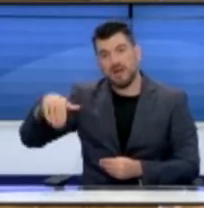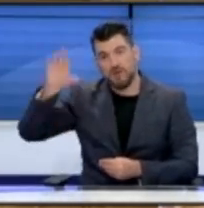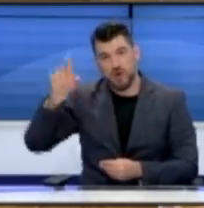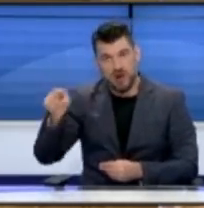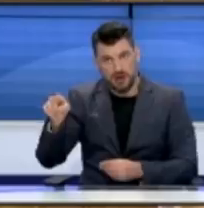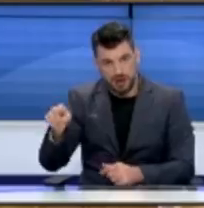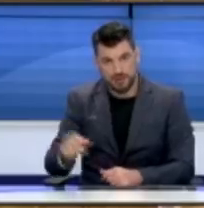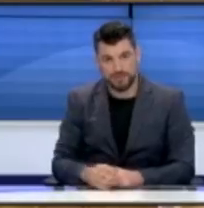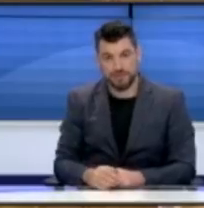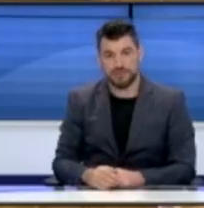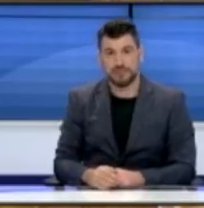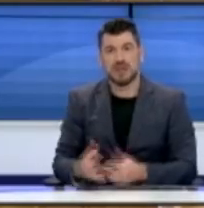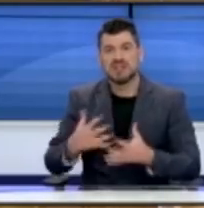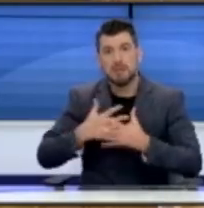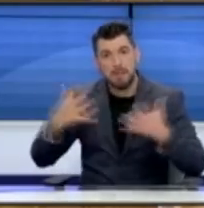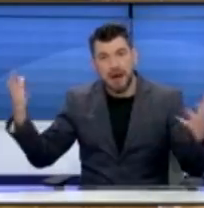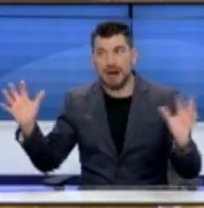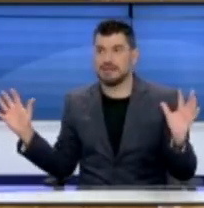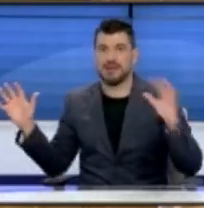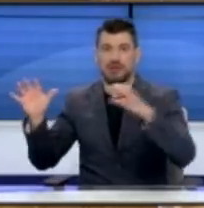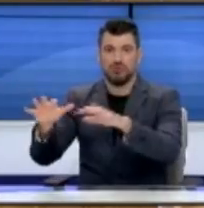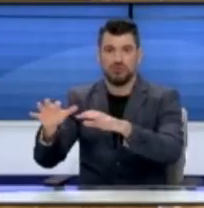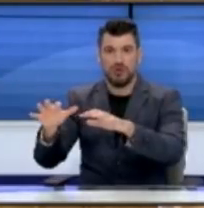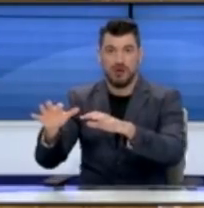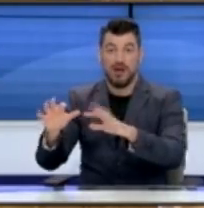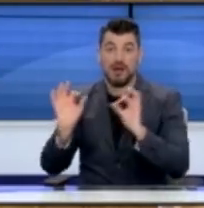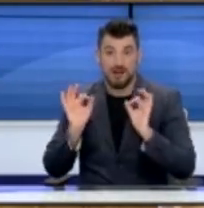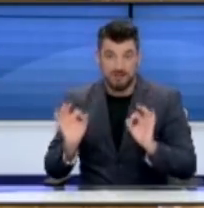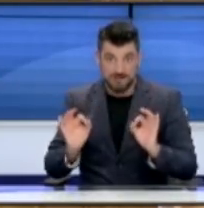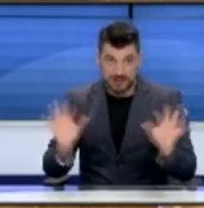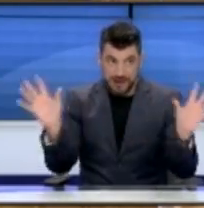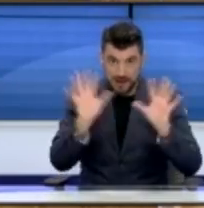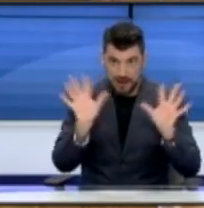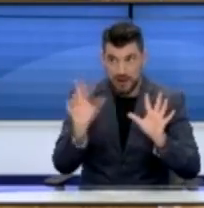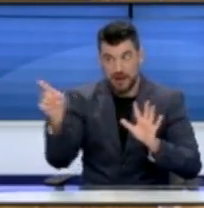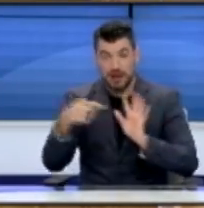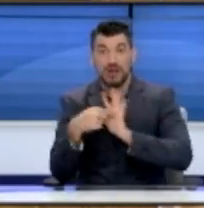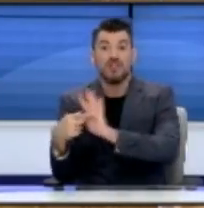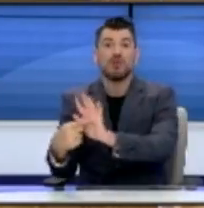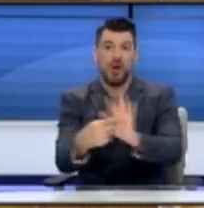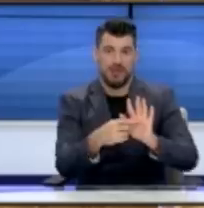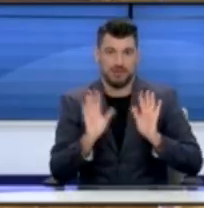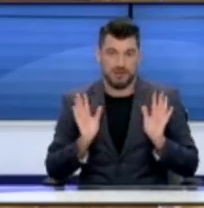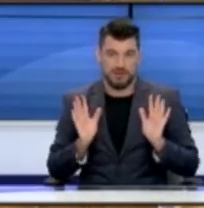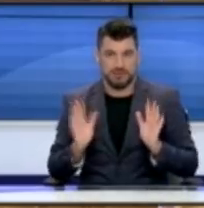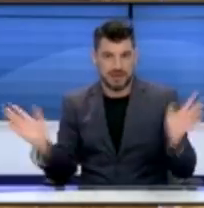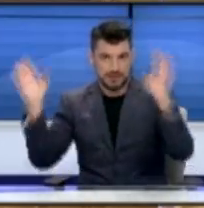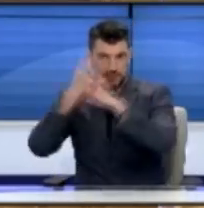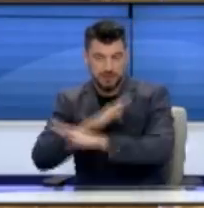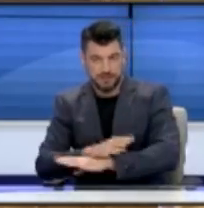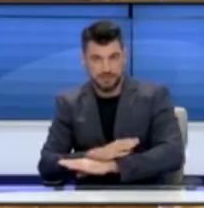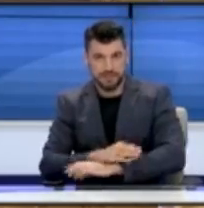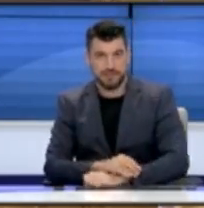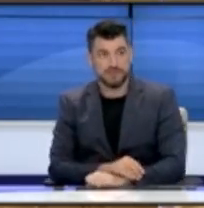που αναφέρατε, σε μια μεγάλη συγκέντρωση που θαύτηκε όμως από τα μέσα μαζικής ενημέρωσης. Γιατί